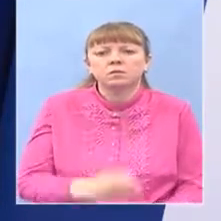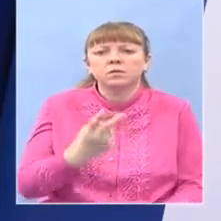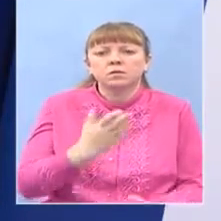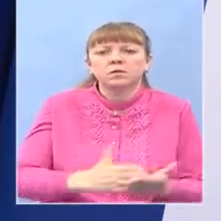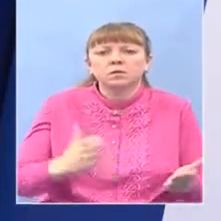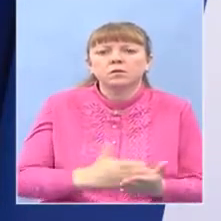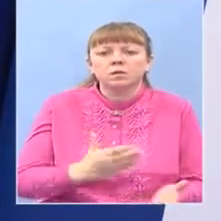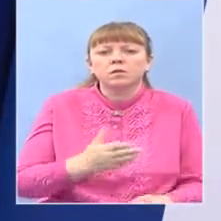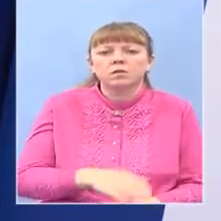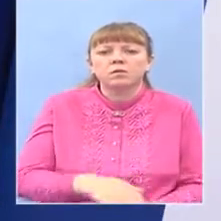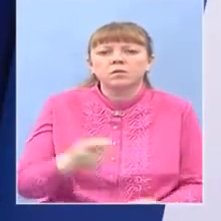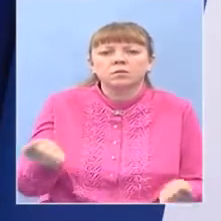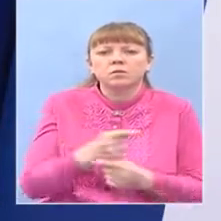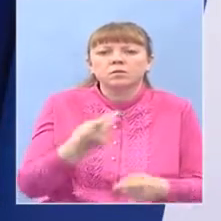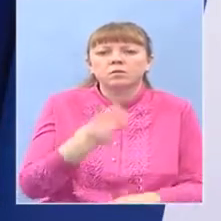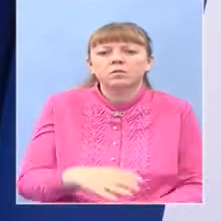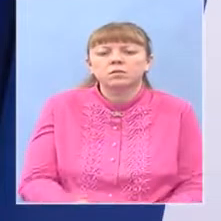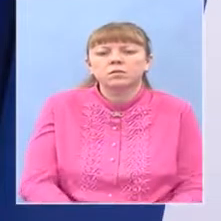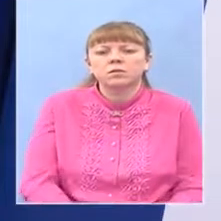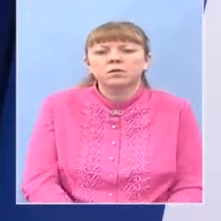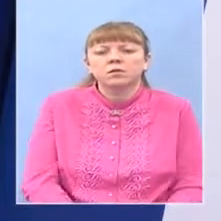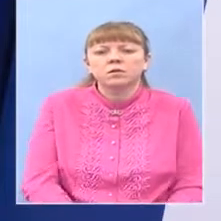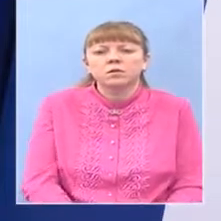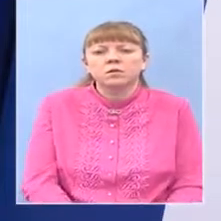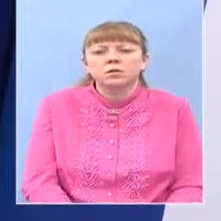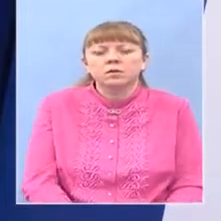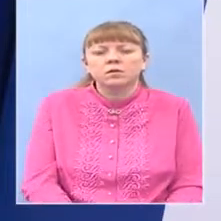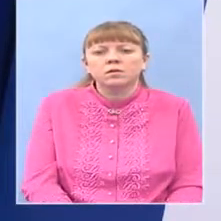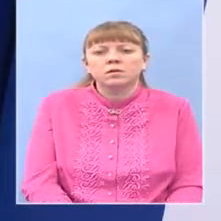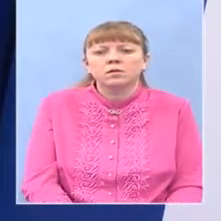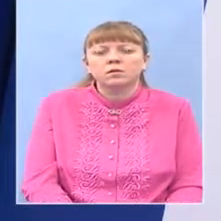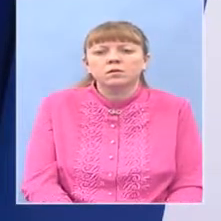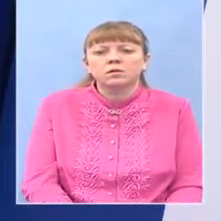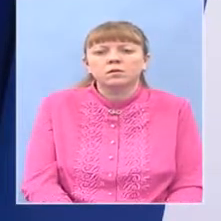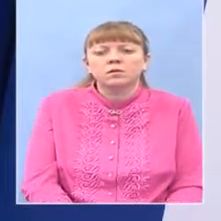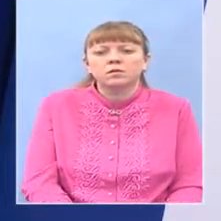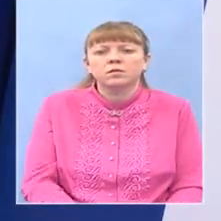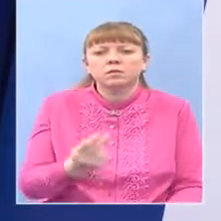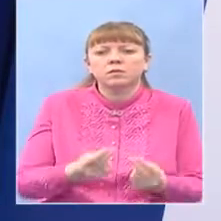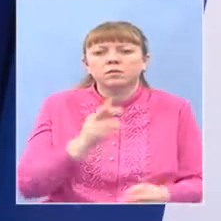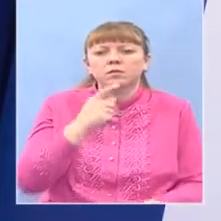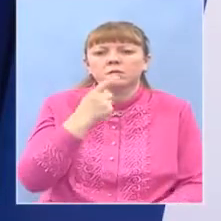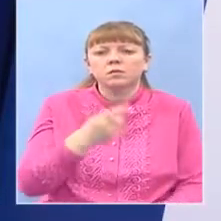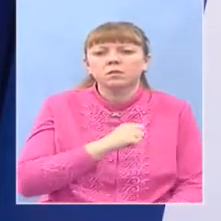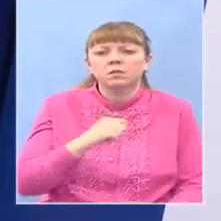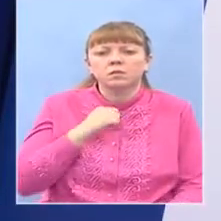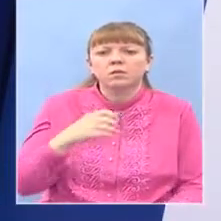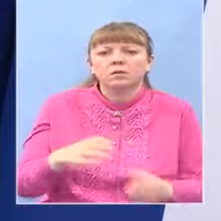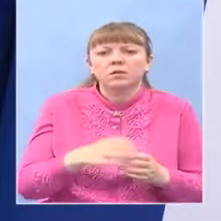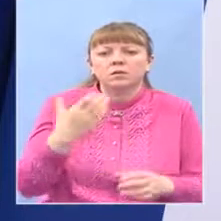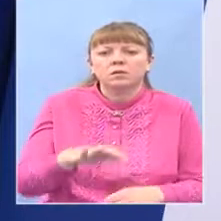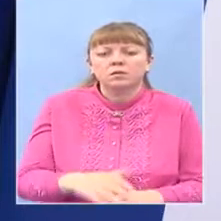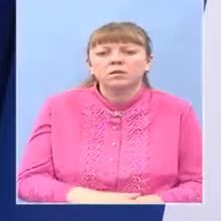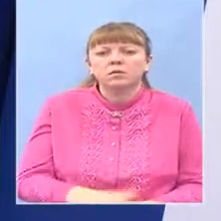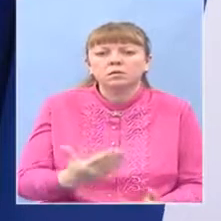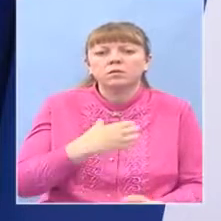уже? Он может вообще не актуален, как бы, да? Вот здесь как раз роль неправительственных организаций, самого общества, вот